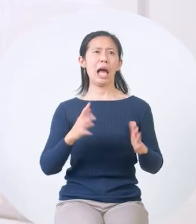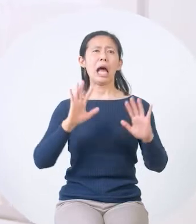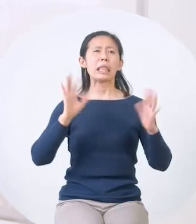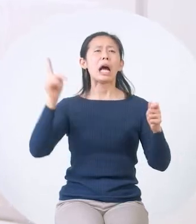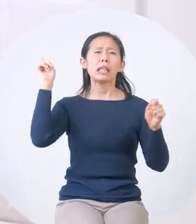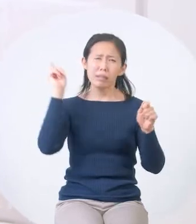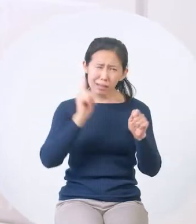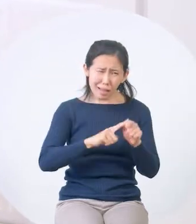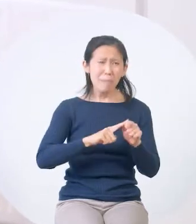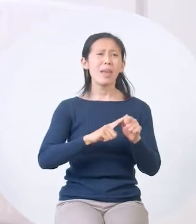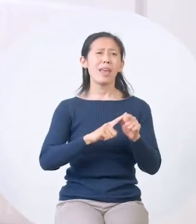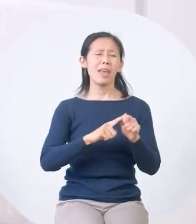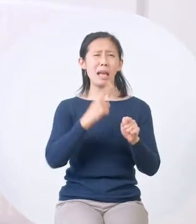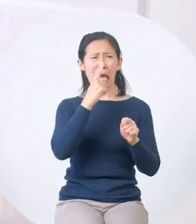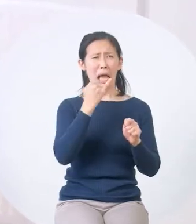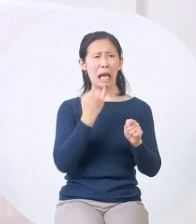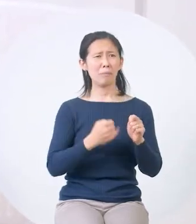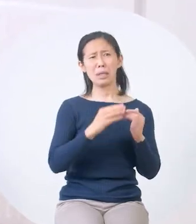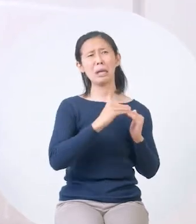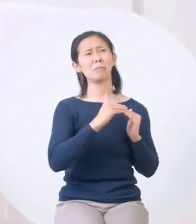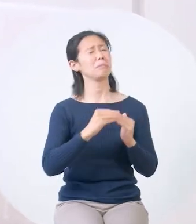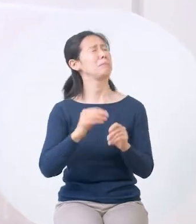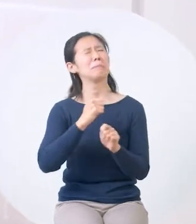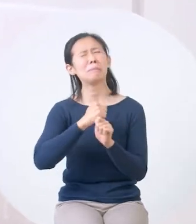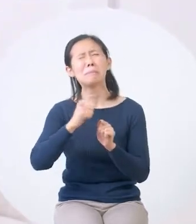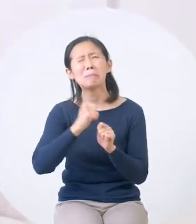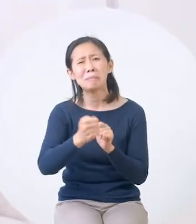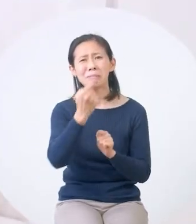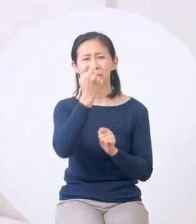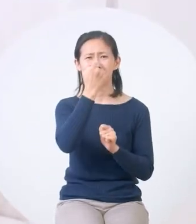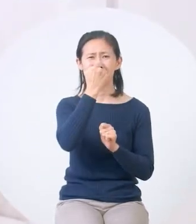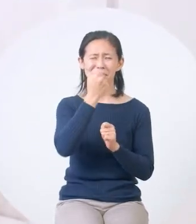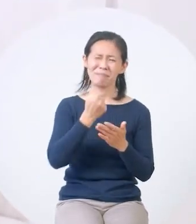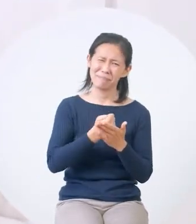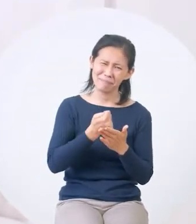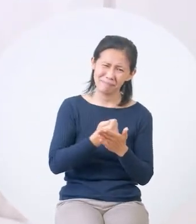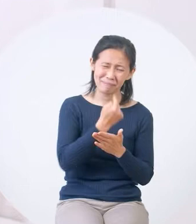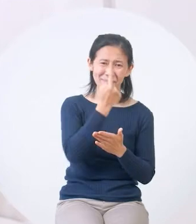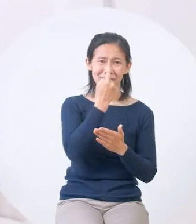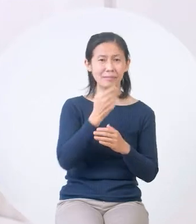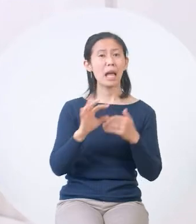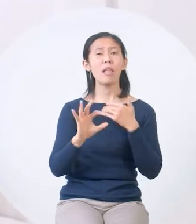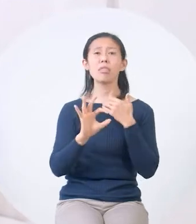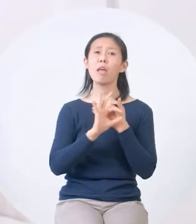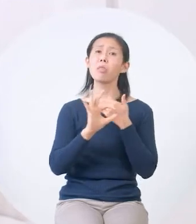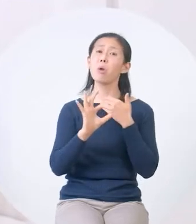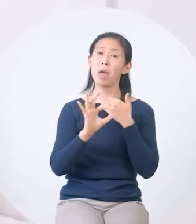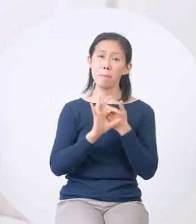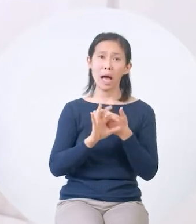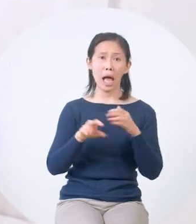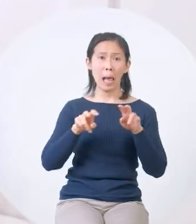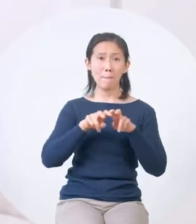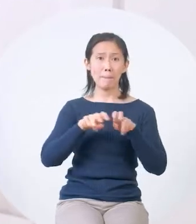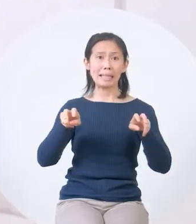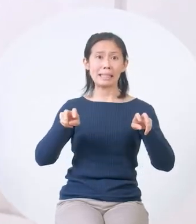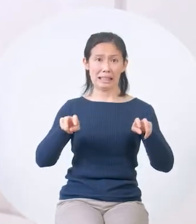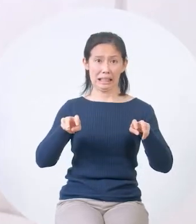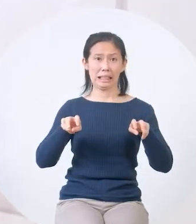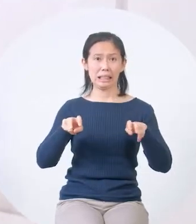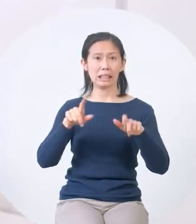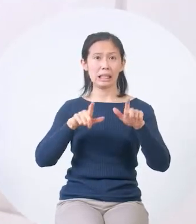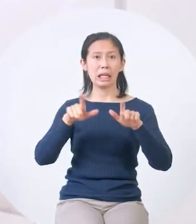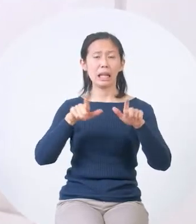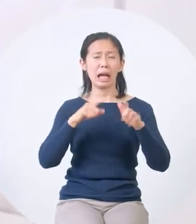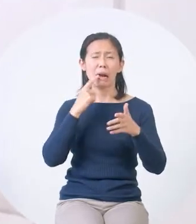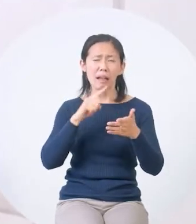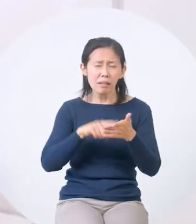なかったので、うちの子ここに連れてこれない。なので例えばベンチ型の簡易